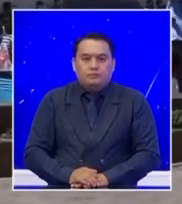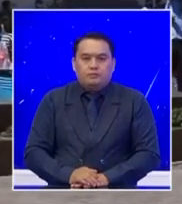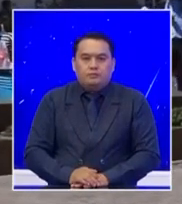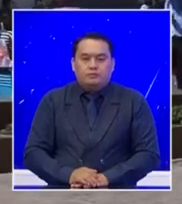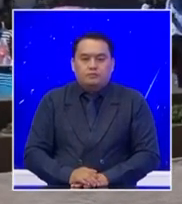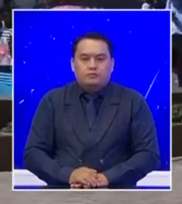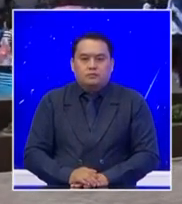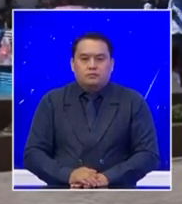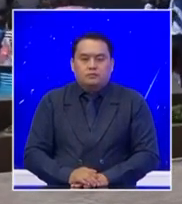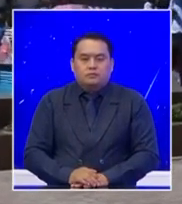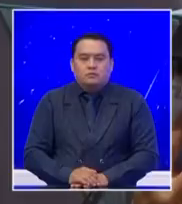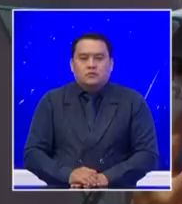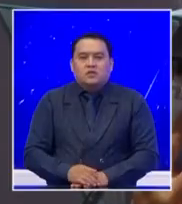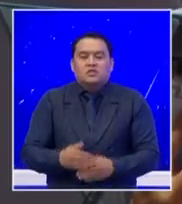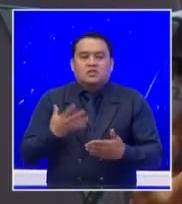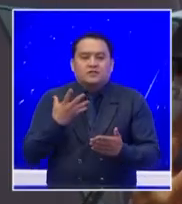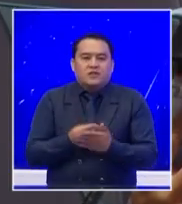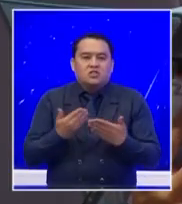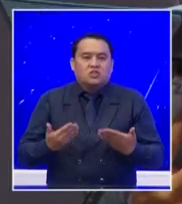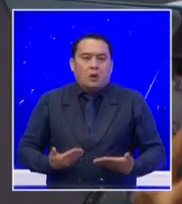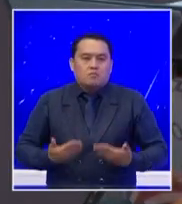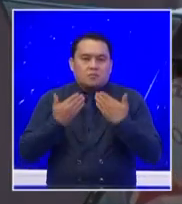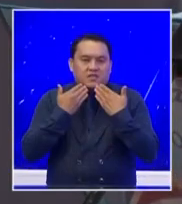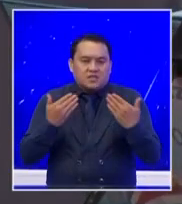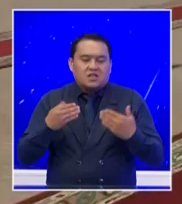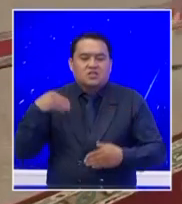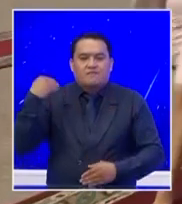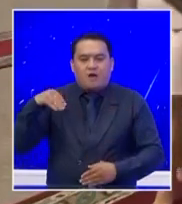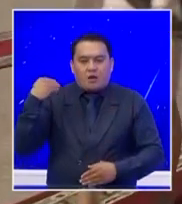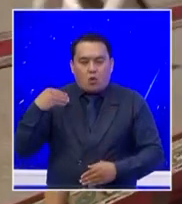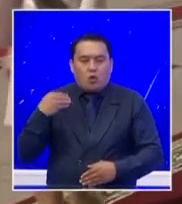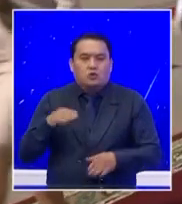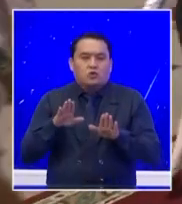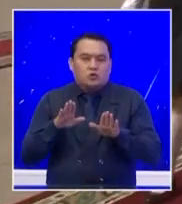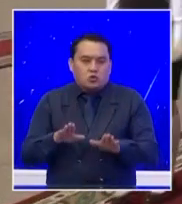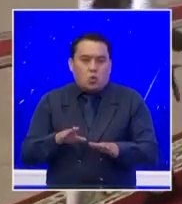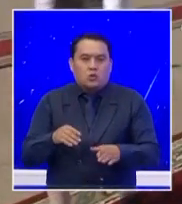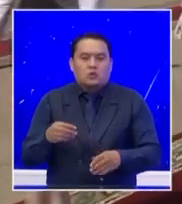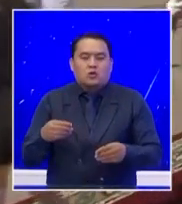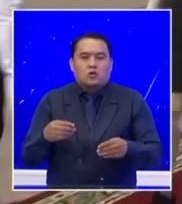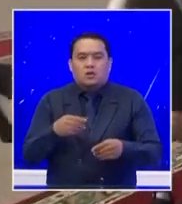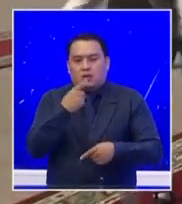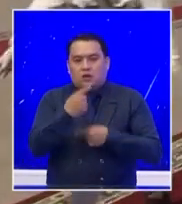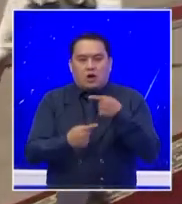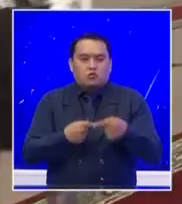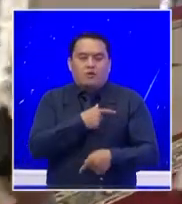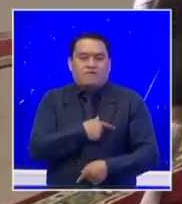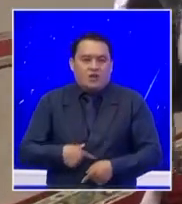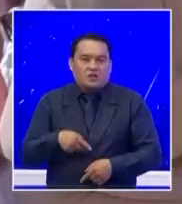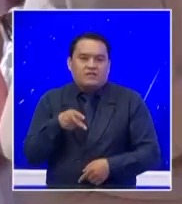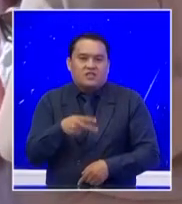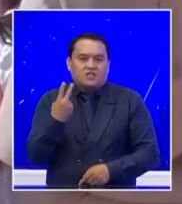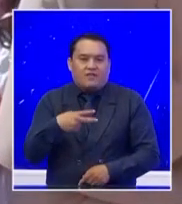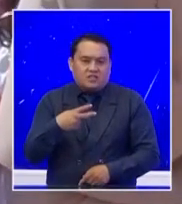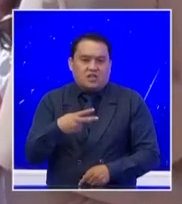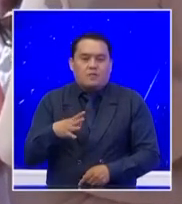Один из самых трогательных моментов своей жизни – последний школьный звонок. Эти ребята отметили, не только надев на себя традиционную ленту «Выпускник